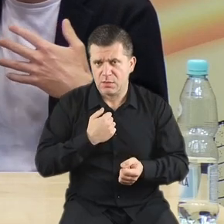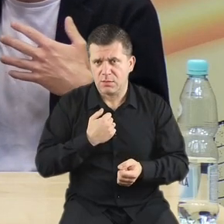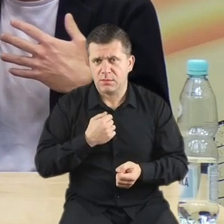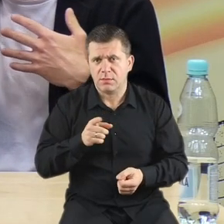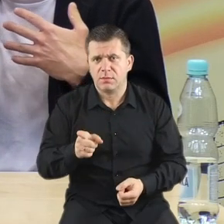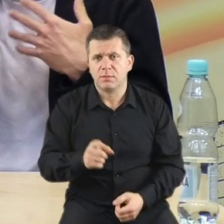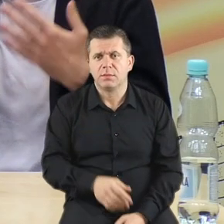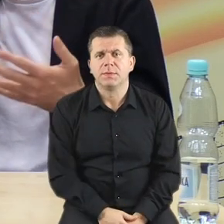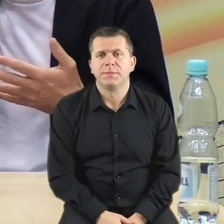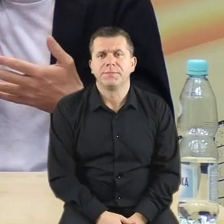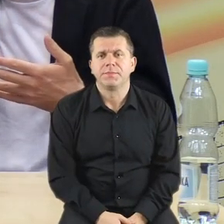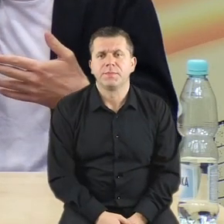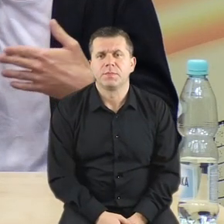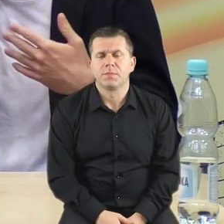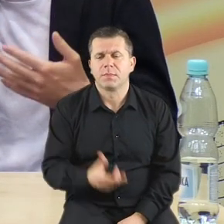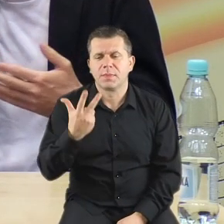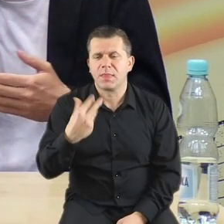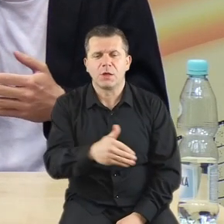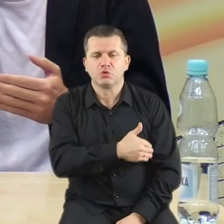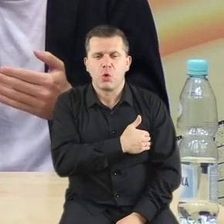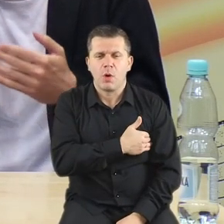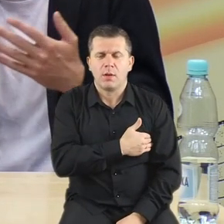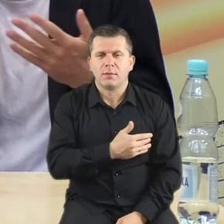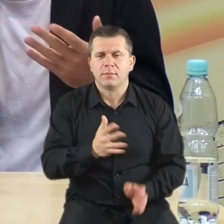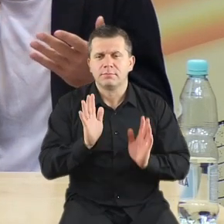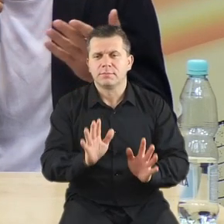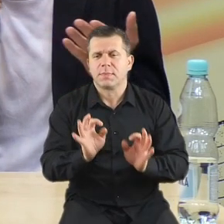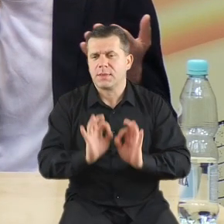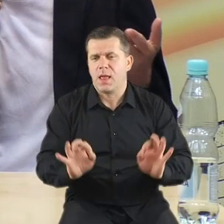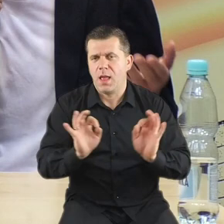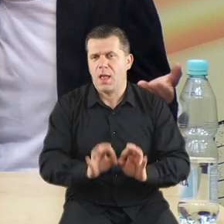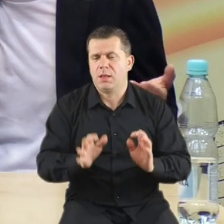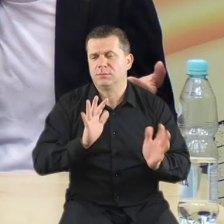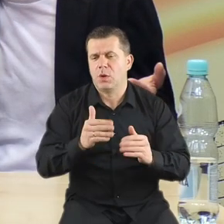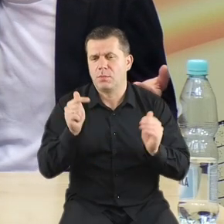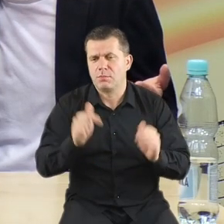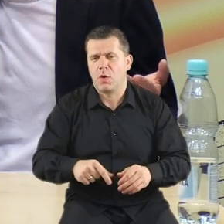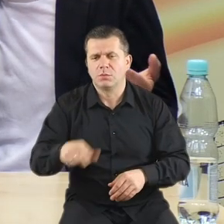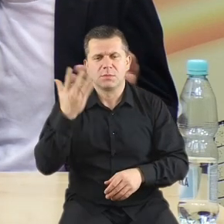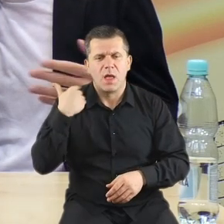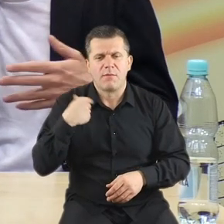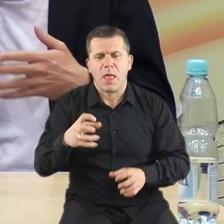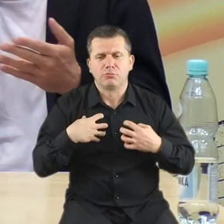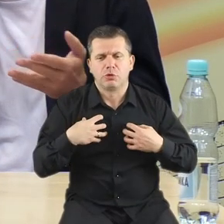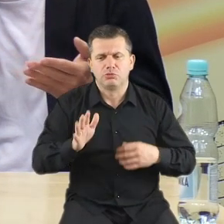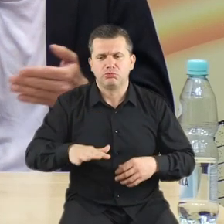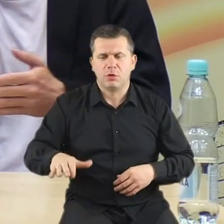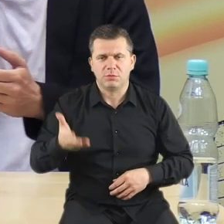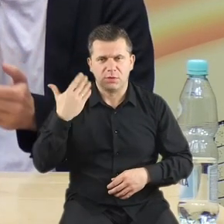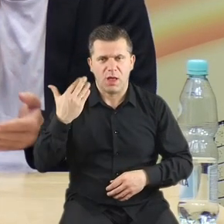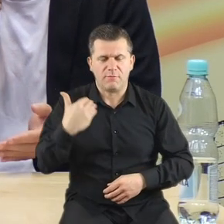taki nie, powiedziałbym, nieszkolny, nienachalny, ale sposób, jaki mogło dostąć dzieci tamtego czasu. A tu właśnie w